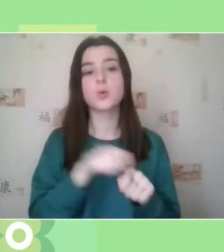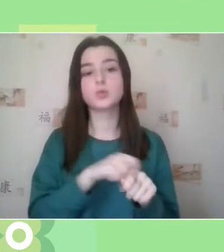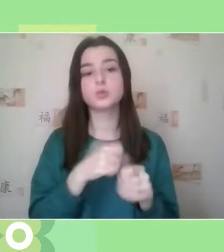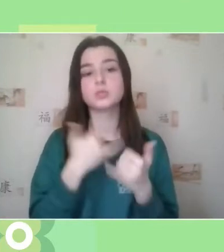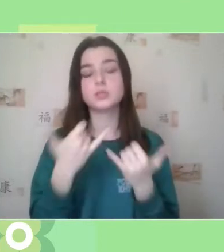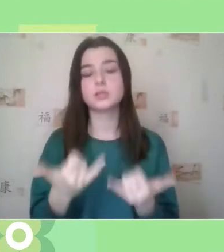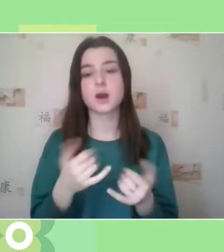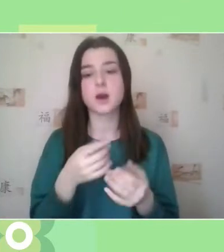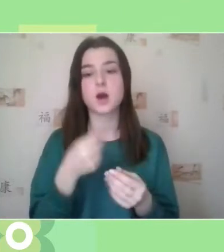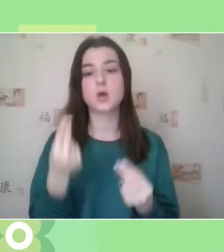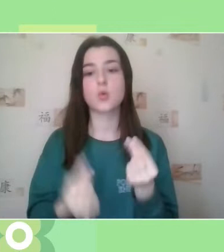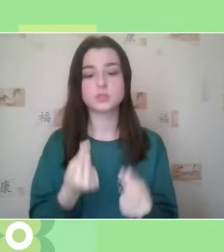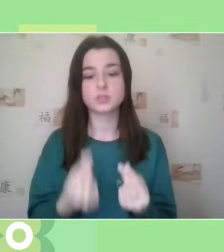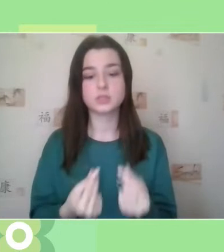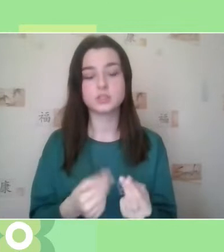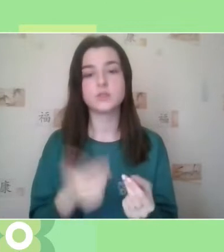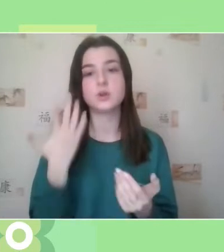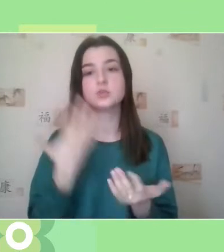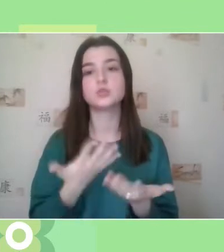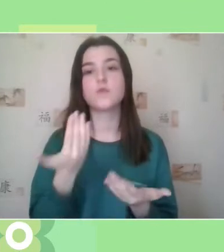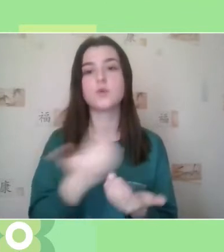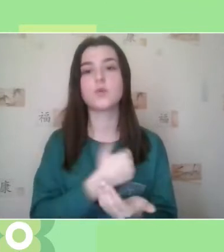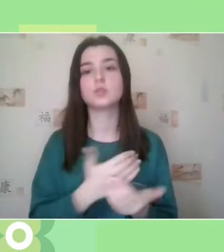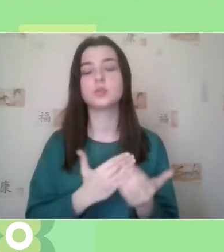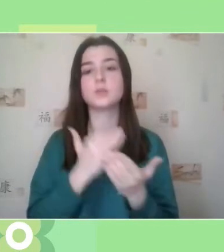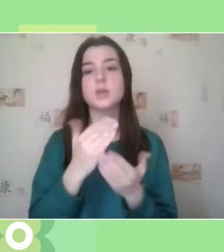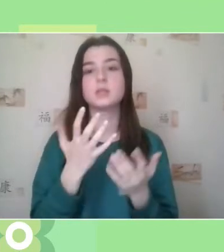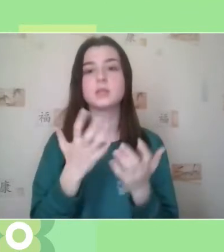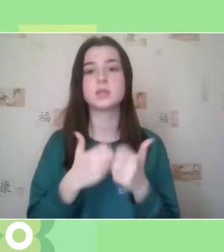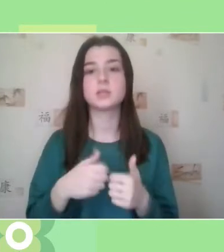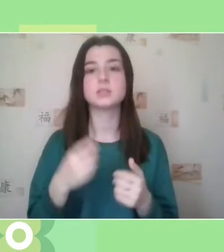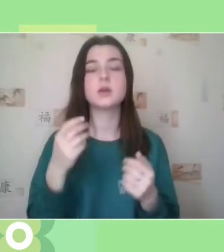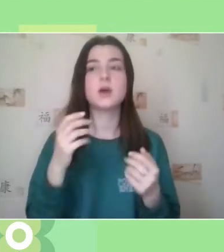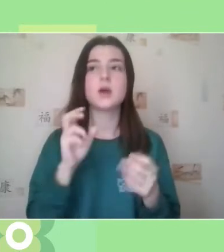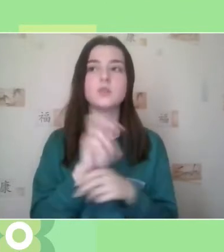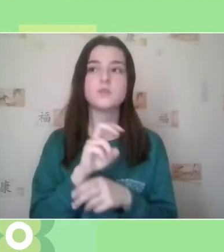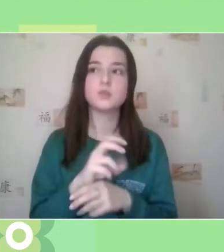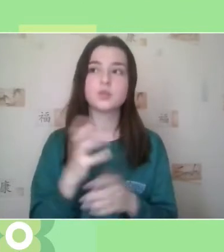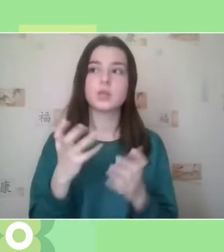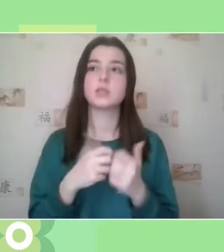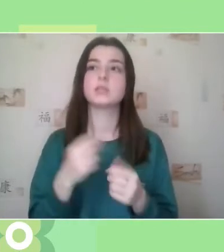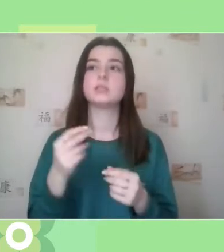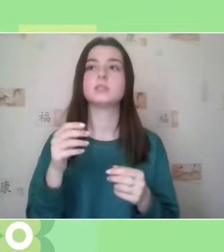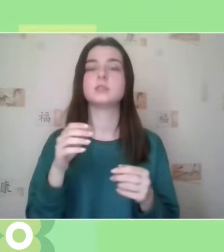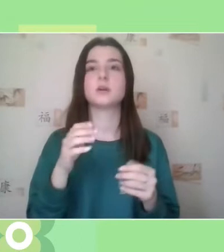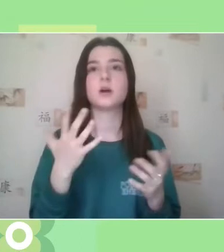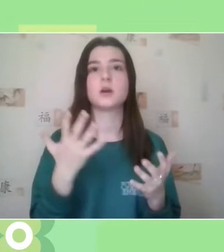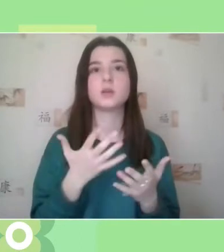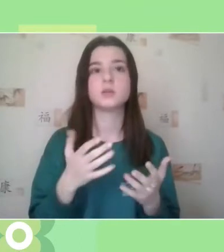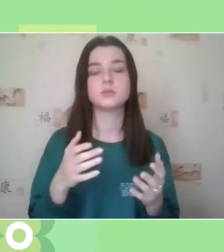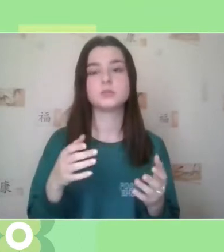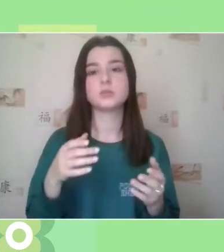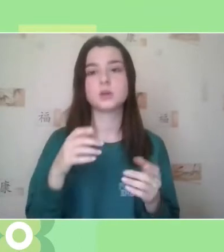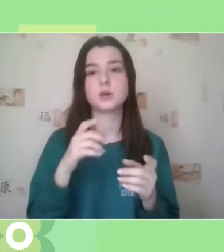хочете, наприклад, в своїх соцмережах підняти кількість відвідувань, або кількість підписчиків, або кількість взаємодії з вашим постом.